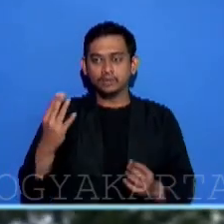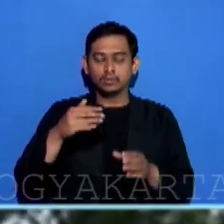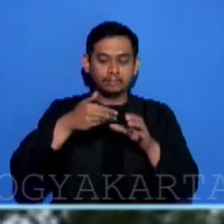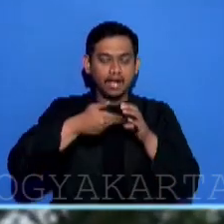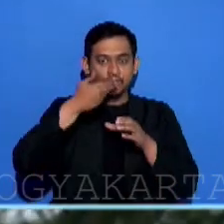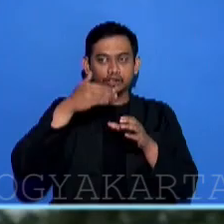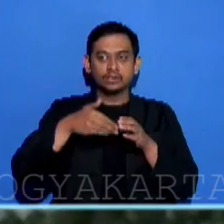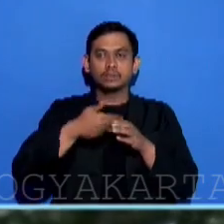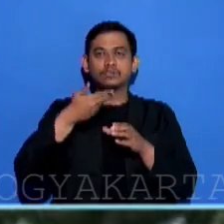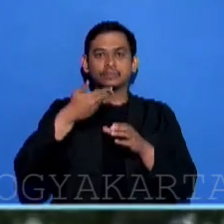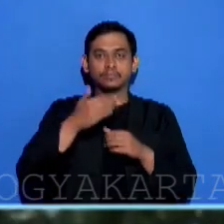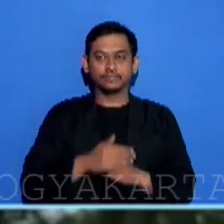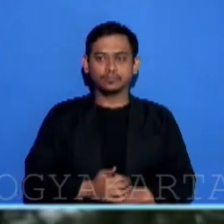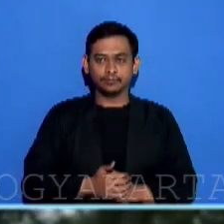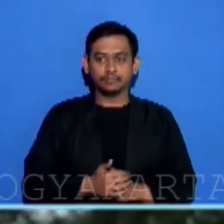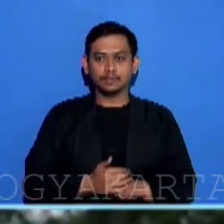diaking